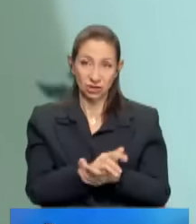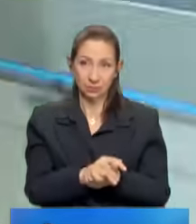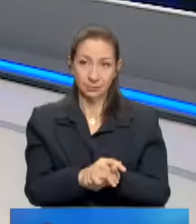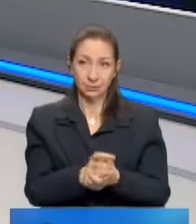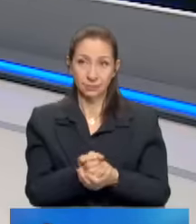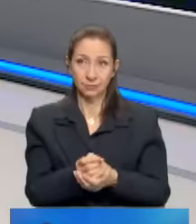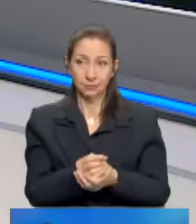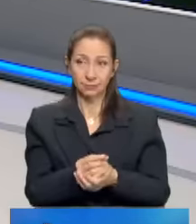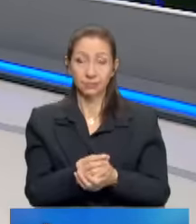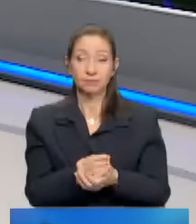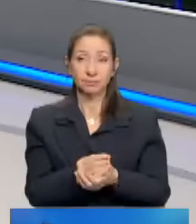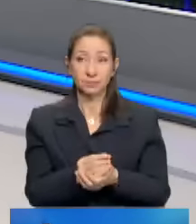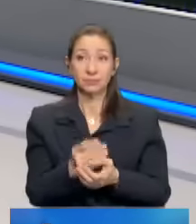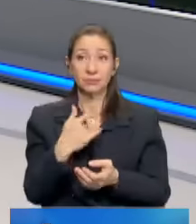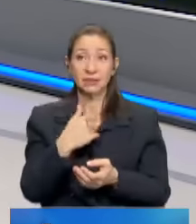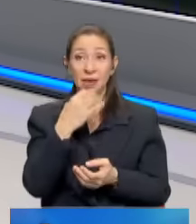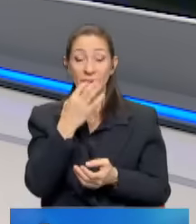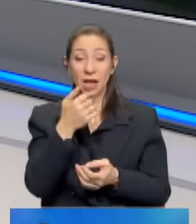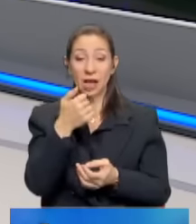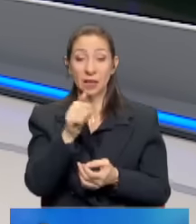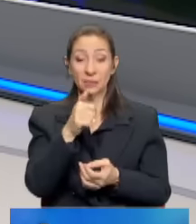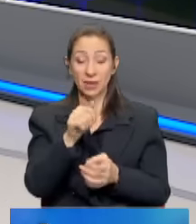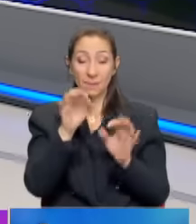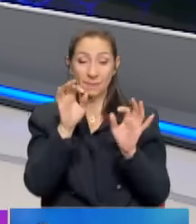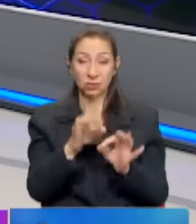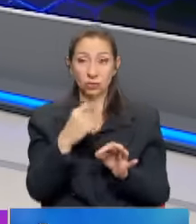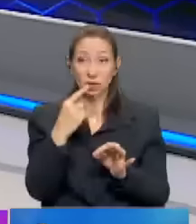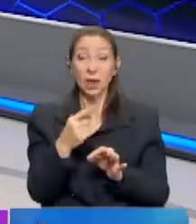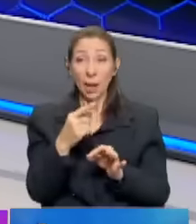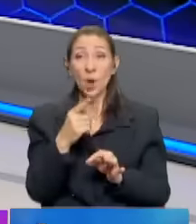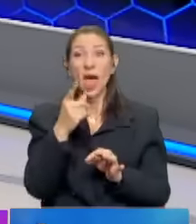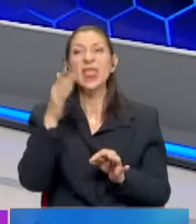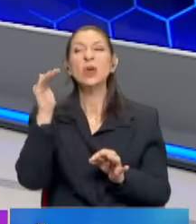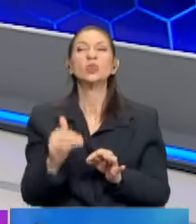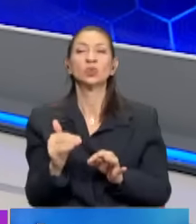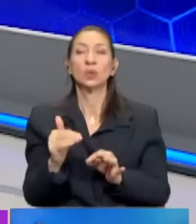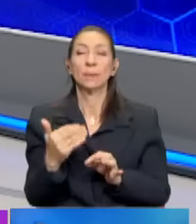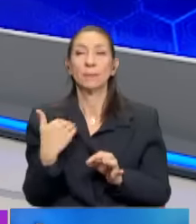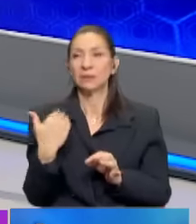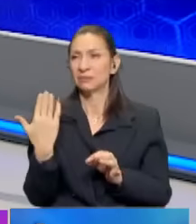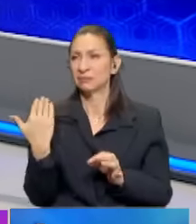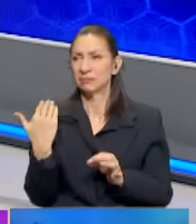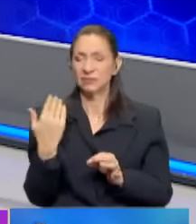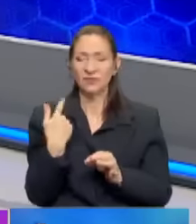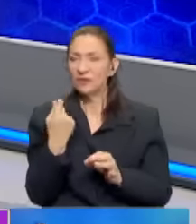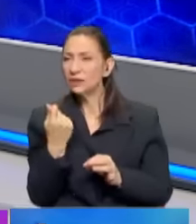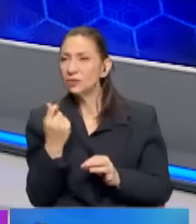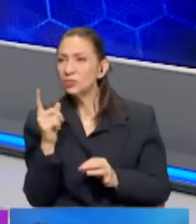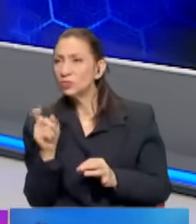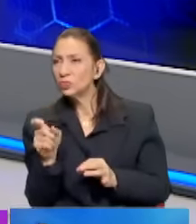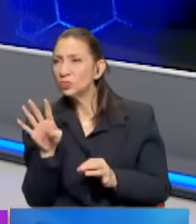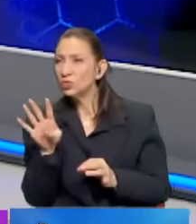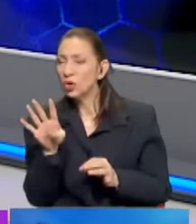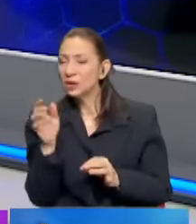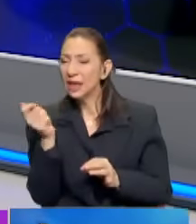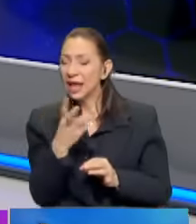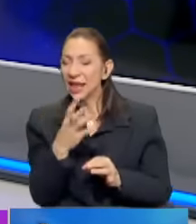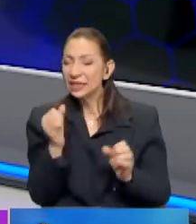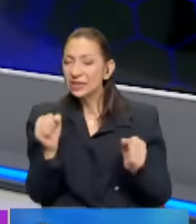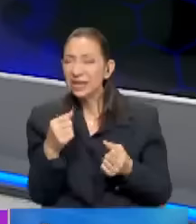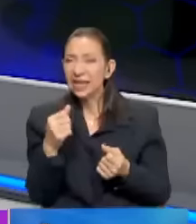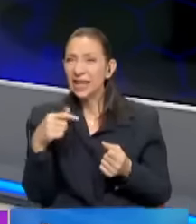uygulanacak efendim biz haberde 6.000 liradan başlıyor dedik ama o en ucuzu Ben Geçtiğimiz günlerde fiyat aldım 4 adet kış lastığı için